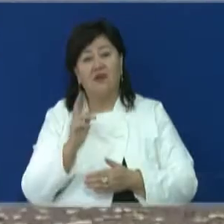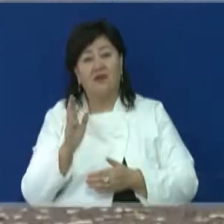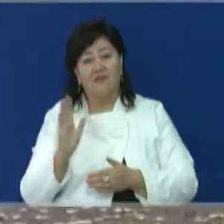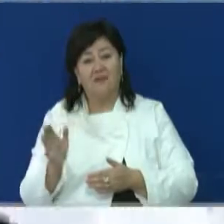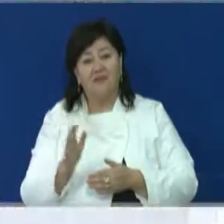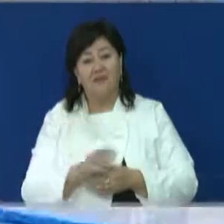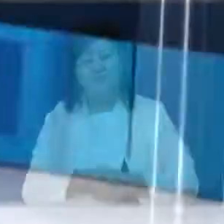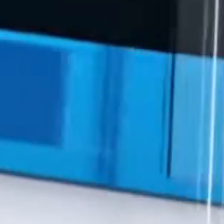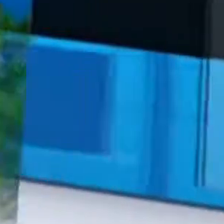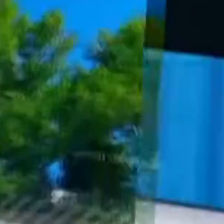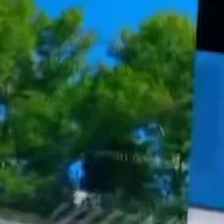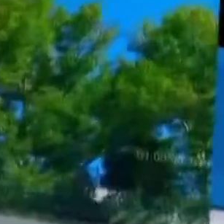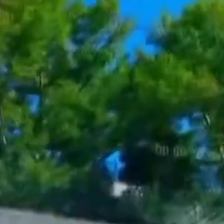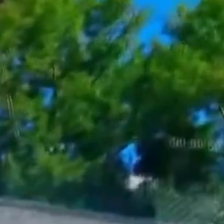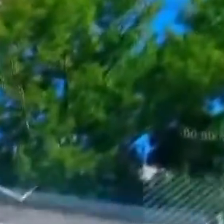телеарнасы.